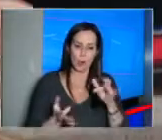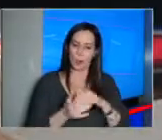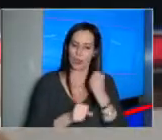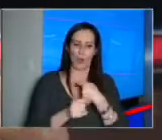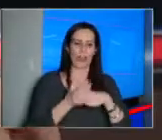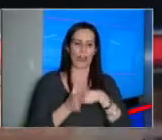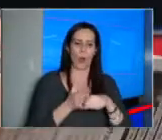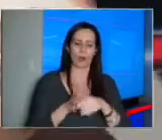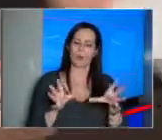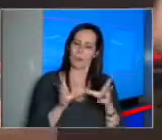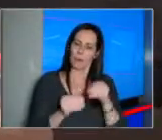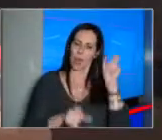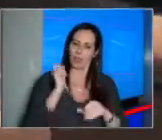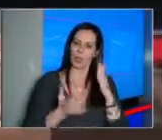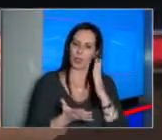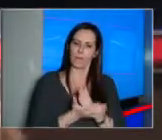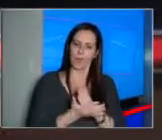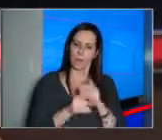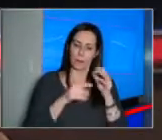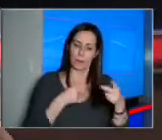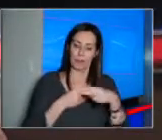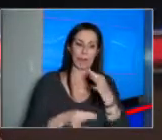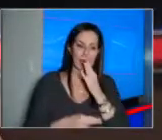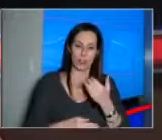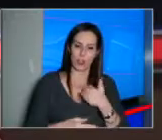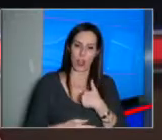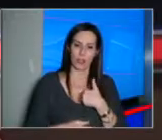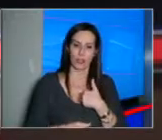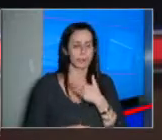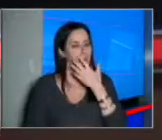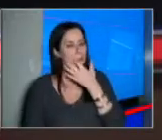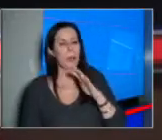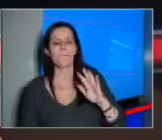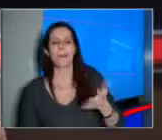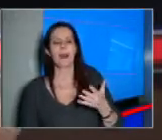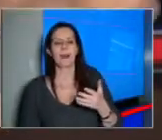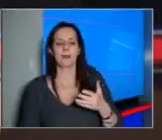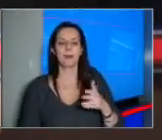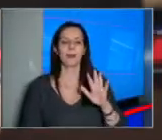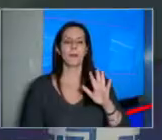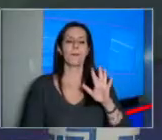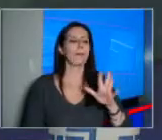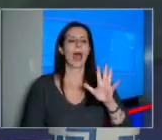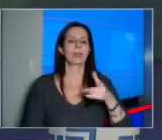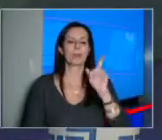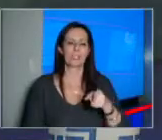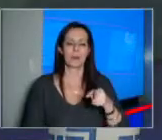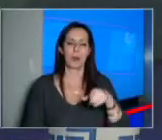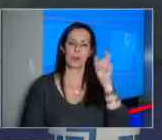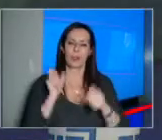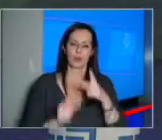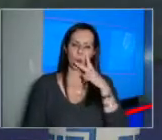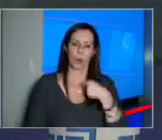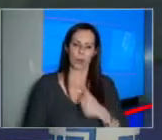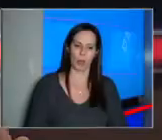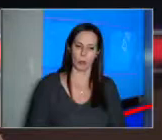תיקון, עם הרבה אנשים שכבר מתגברים לגיל שאנחנו נהיה פחות או יותר האחרונים לראיין אותם. מה אתם צריכים מהאנשים שרואים